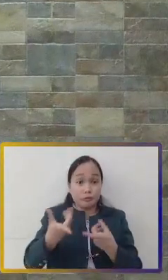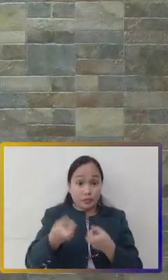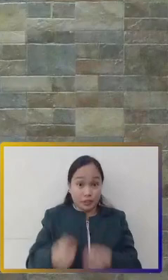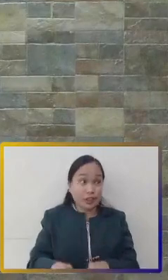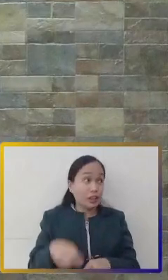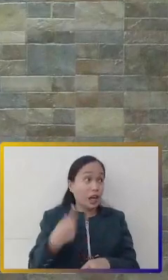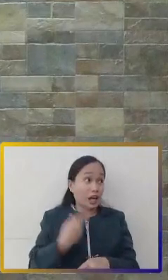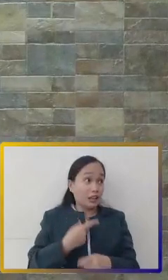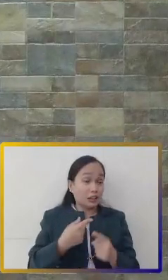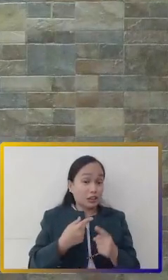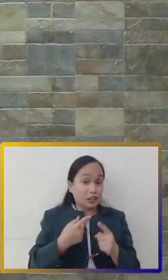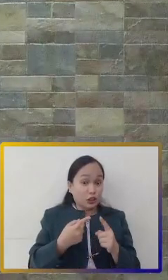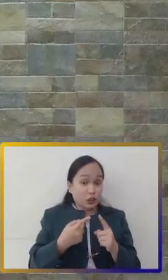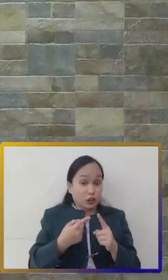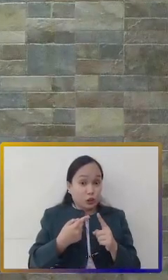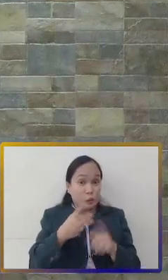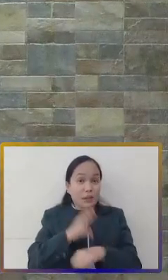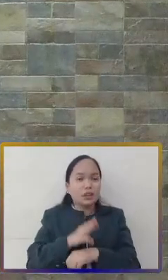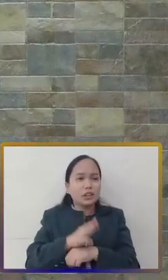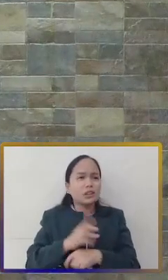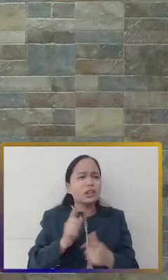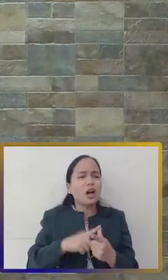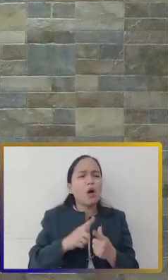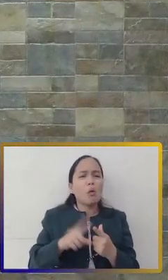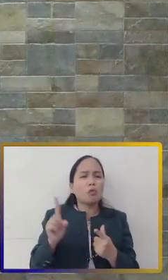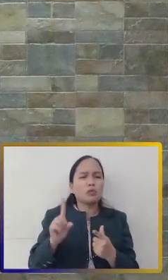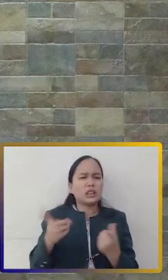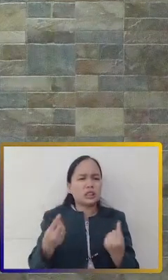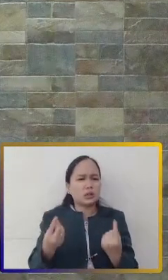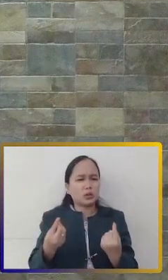ng exceptional ministry. Anong kailangan natin gawin?